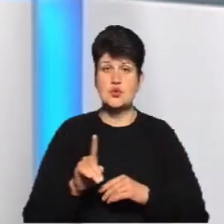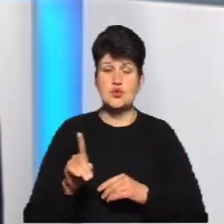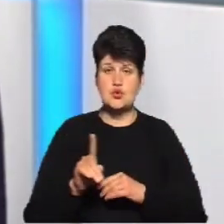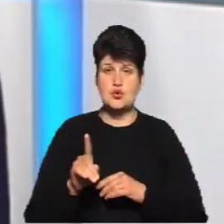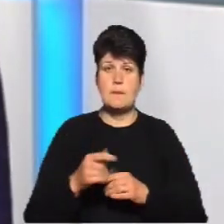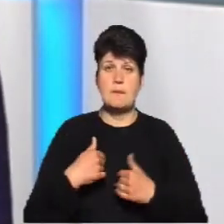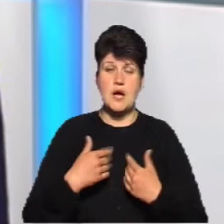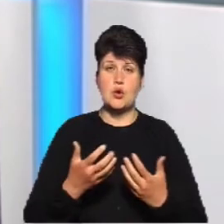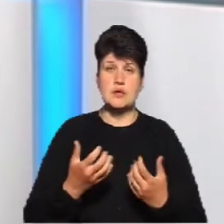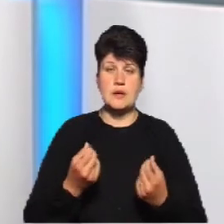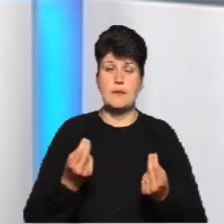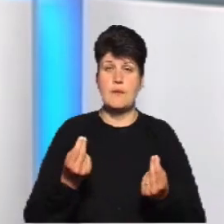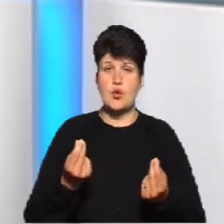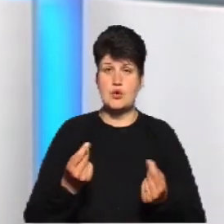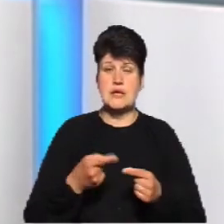отримаємо кошти